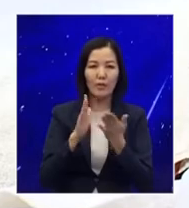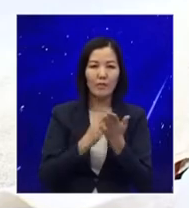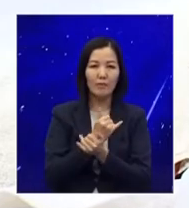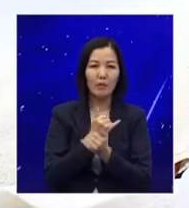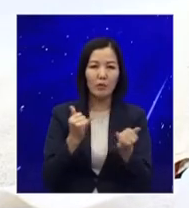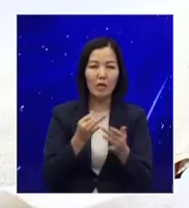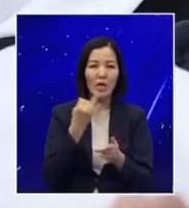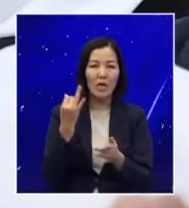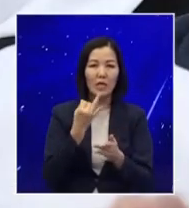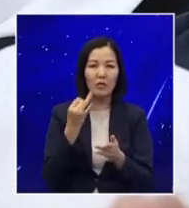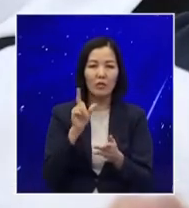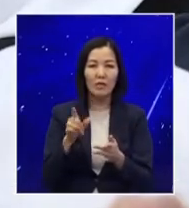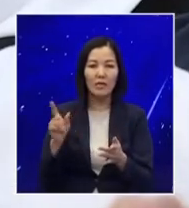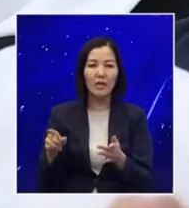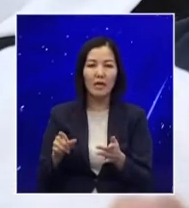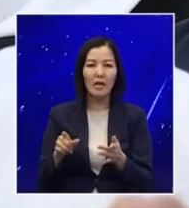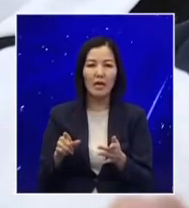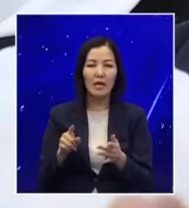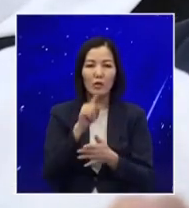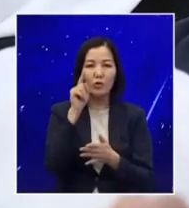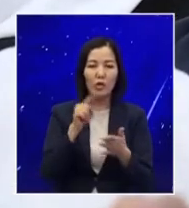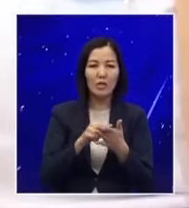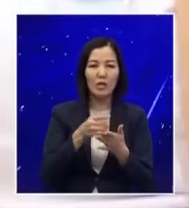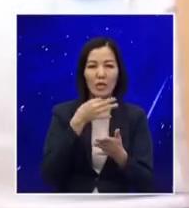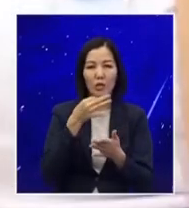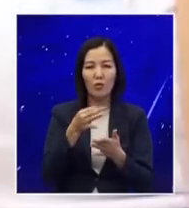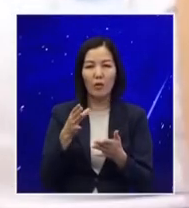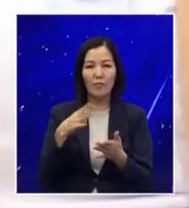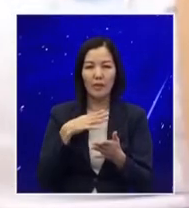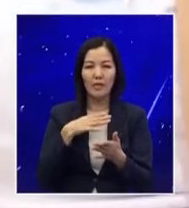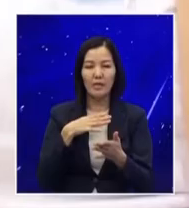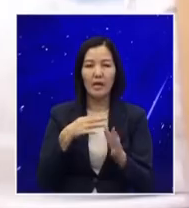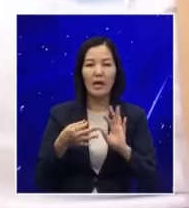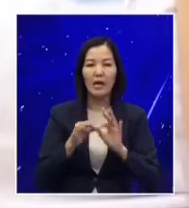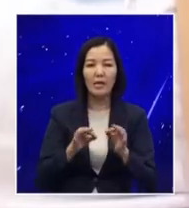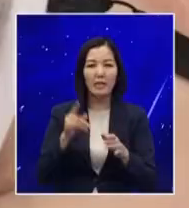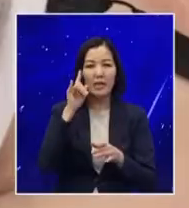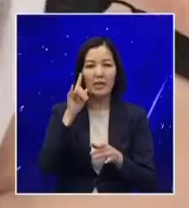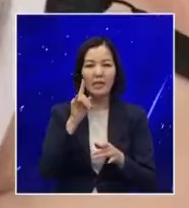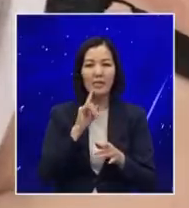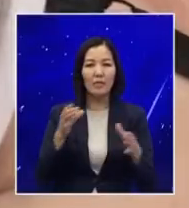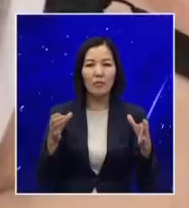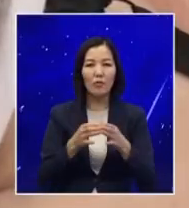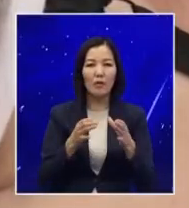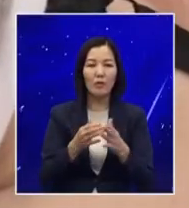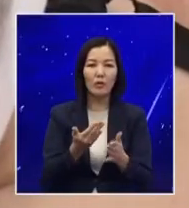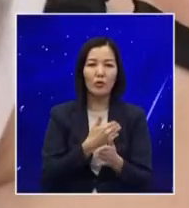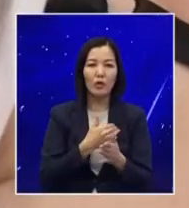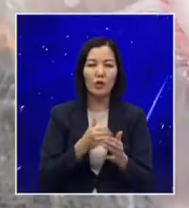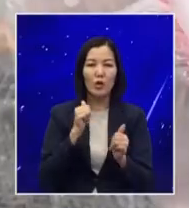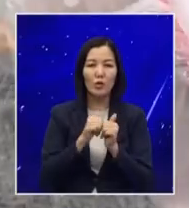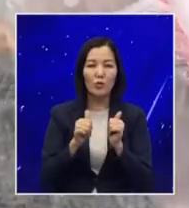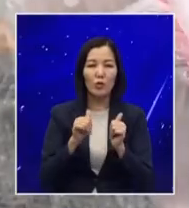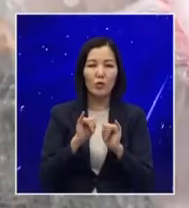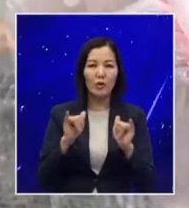көрсетілді. Қызығушылық танытқан азаматтардың көкей тесті сауалдарына мамандар тұшымды жауап берді. Айта кетейік, елімізде бұл